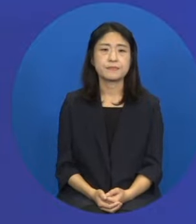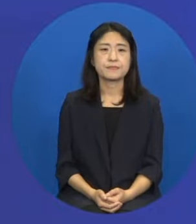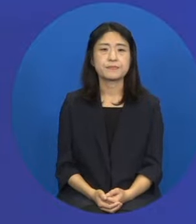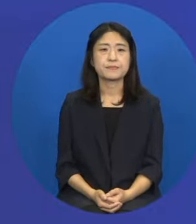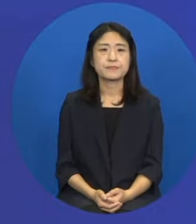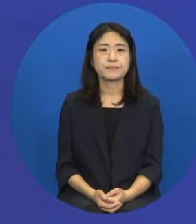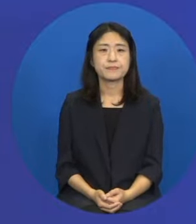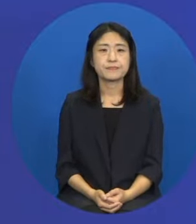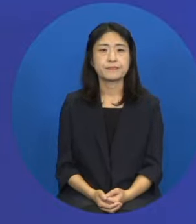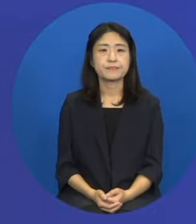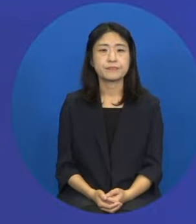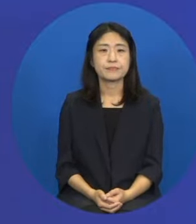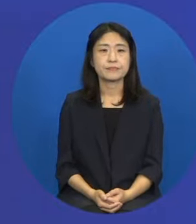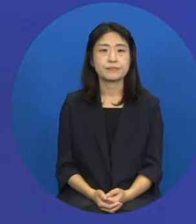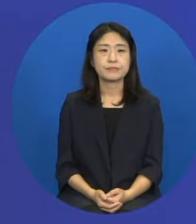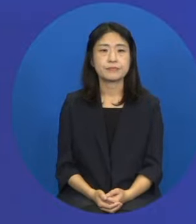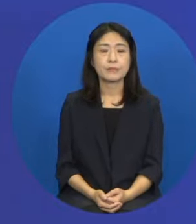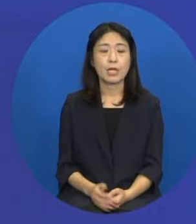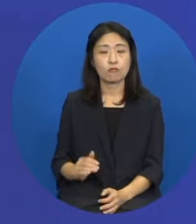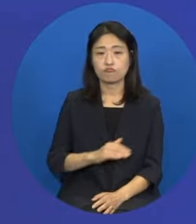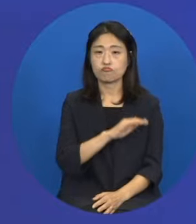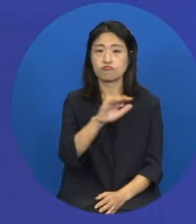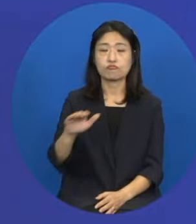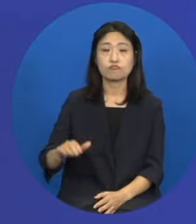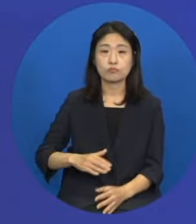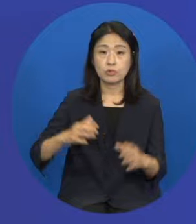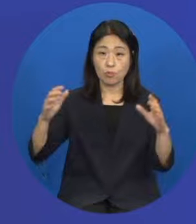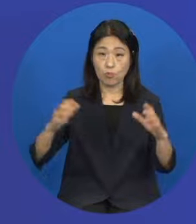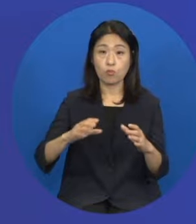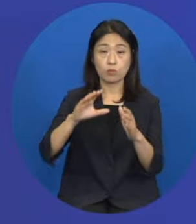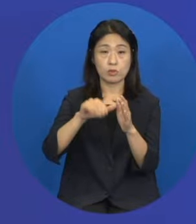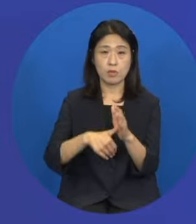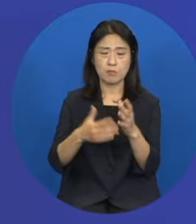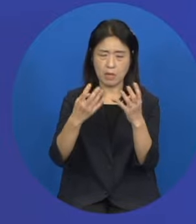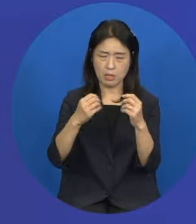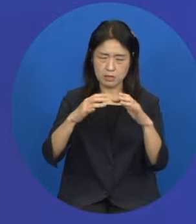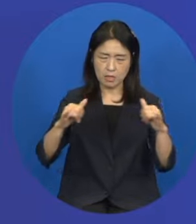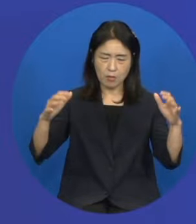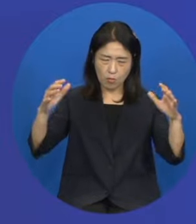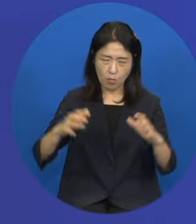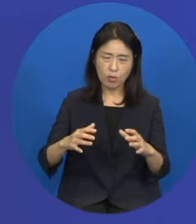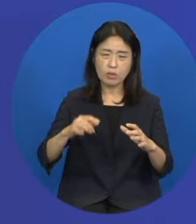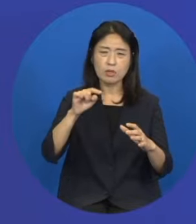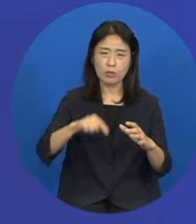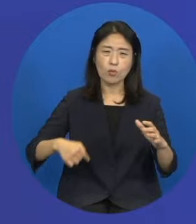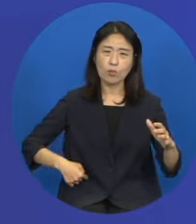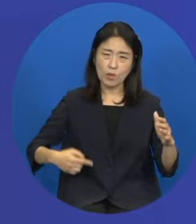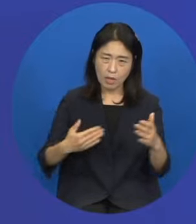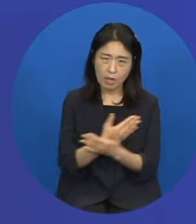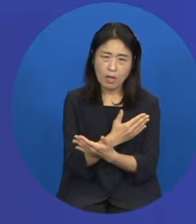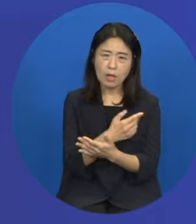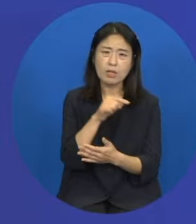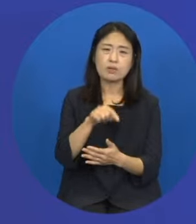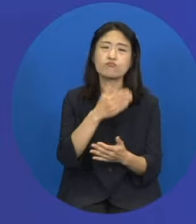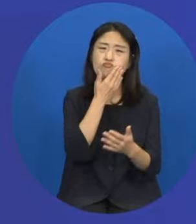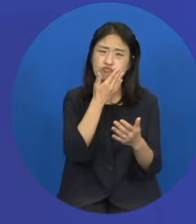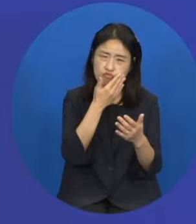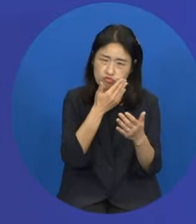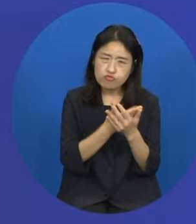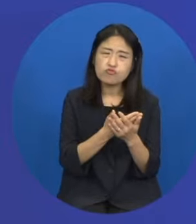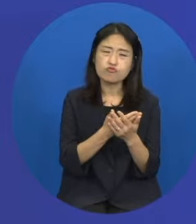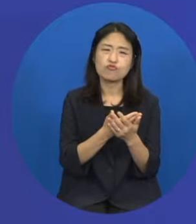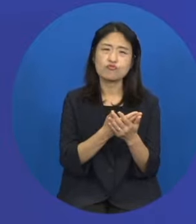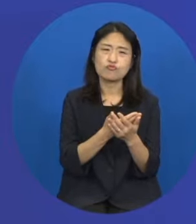그러므로 우리가 모일 때 많이 모여서 기도하고 회개하는 거 너무나 좋아요. 너무나 중요한 부분입니다.